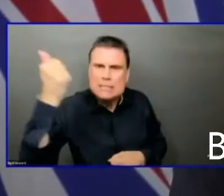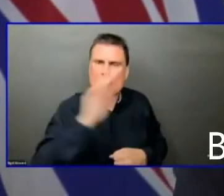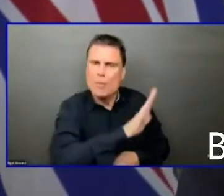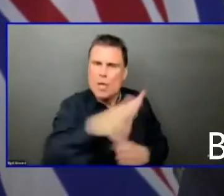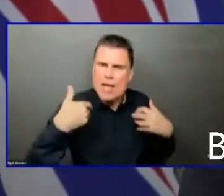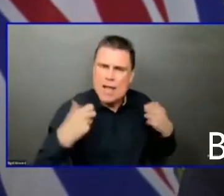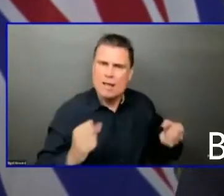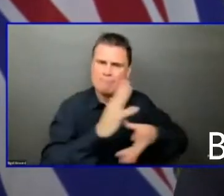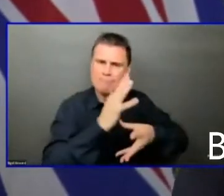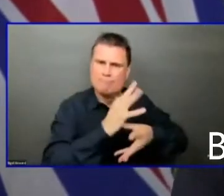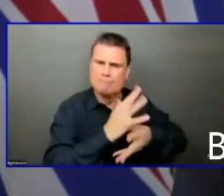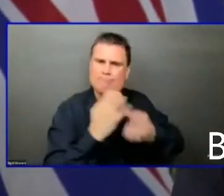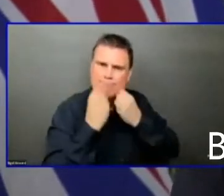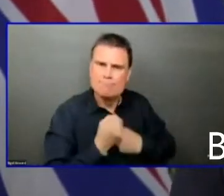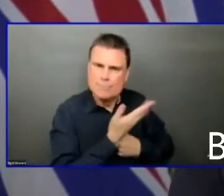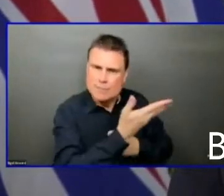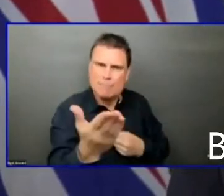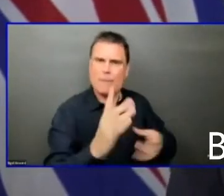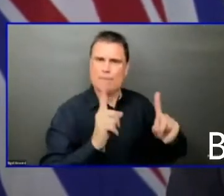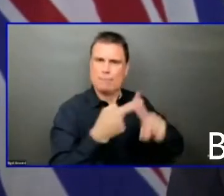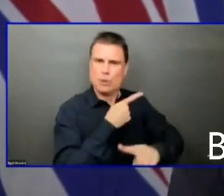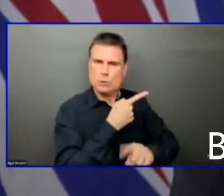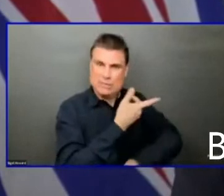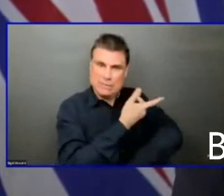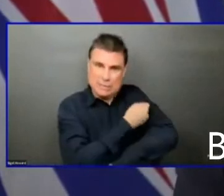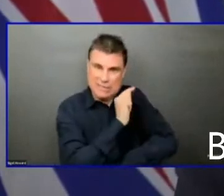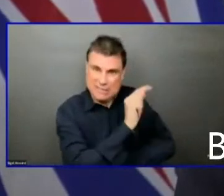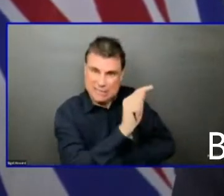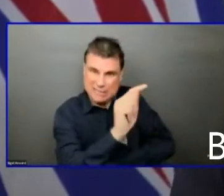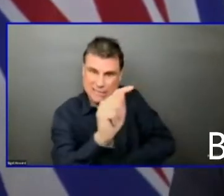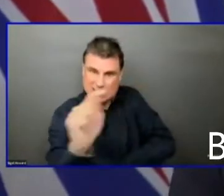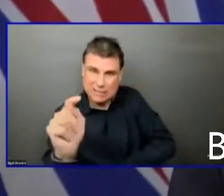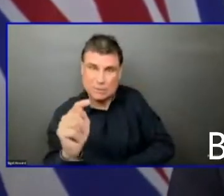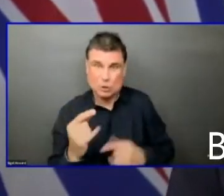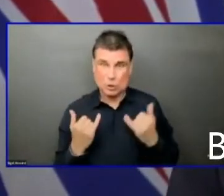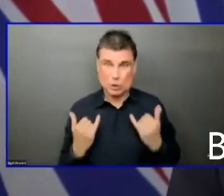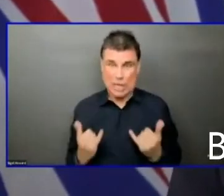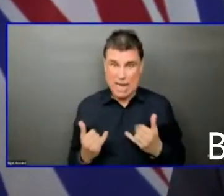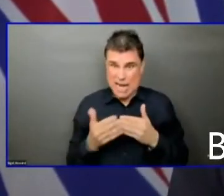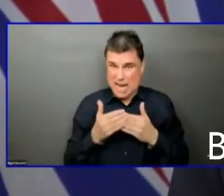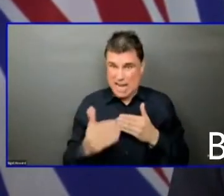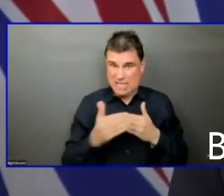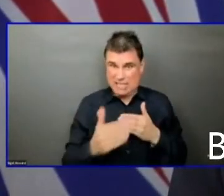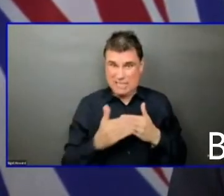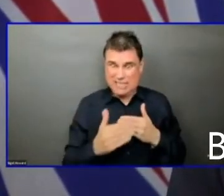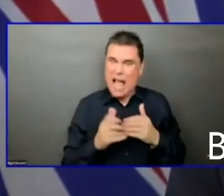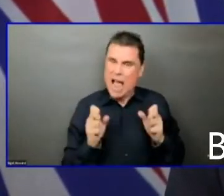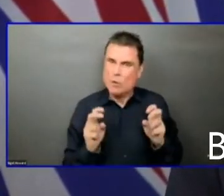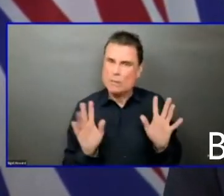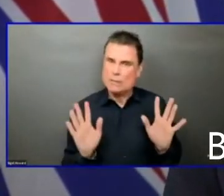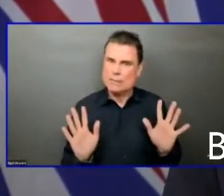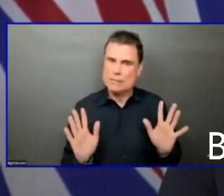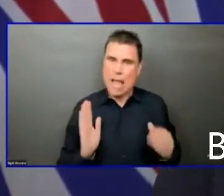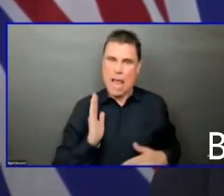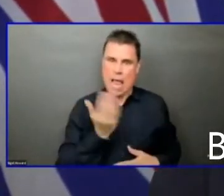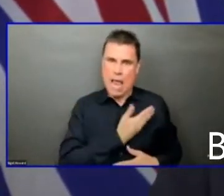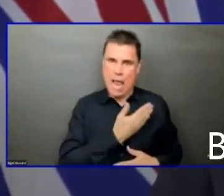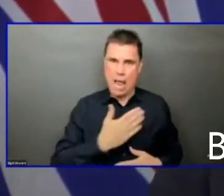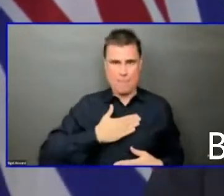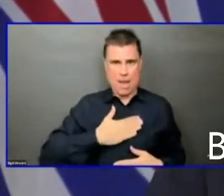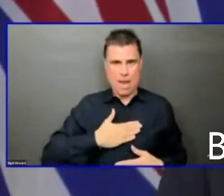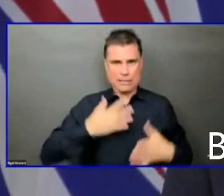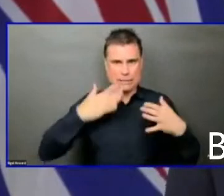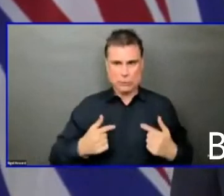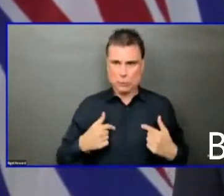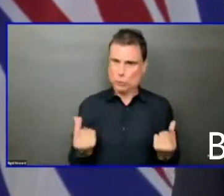that in the short run. 那么同时我们也要意识到，在短期里边，我们一定要维持我们现在的所有